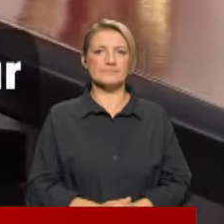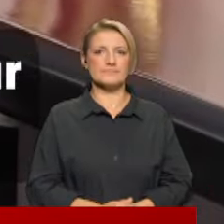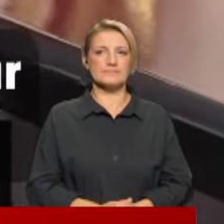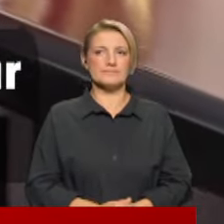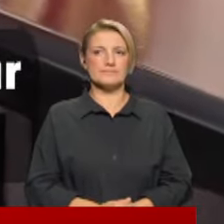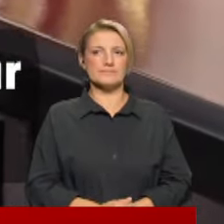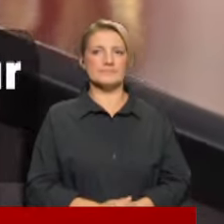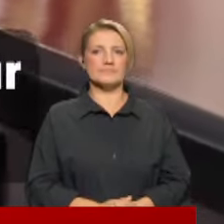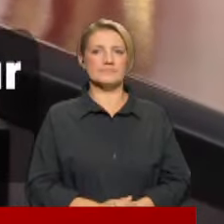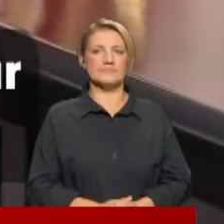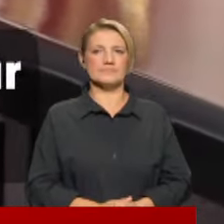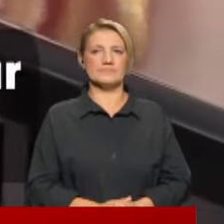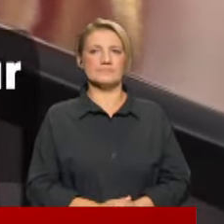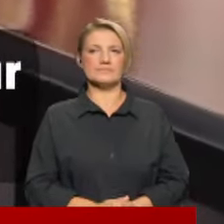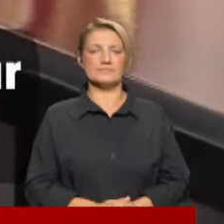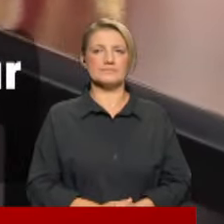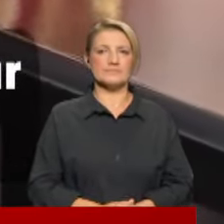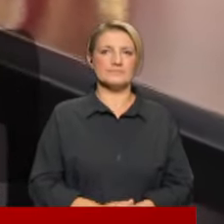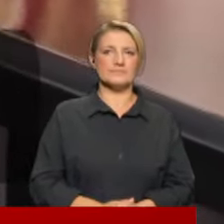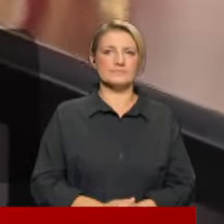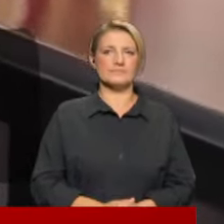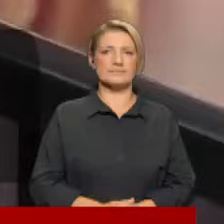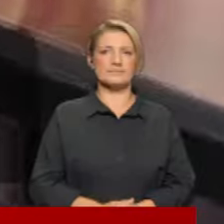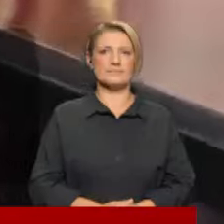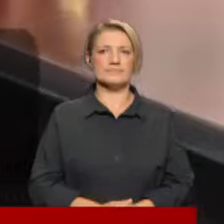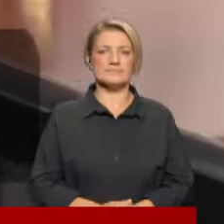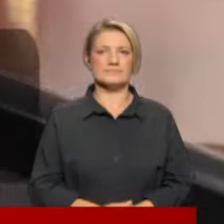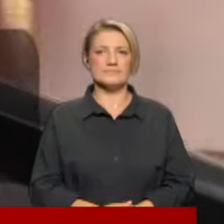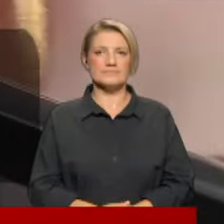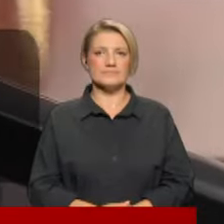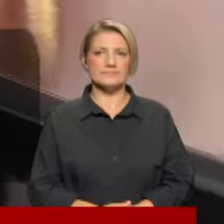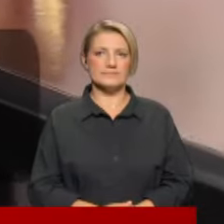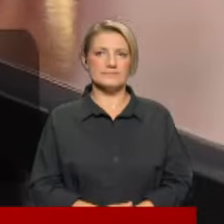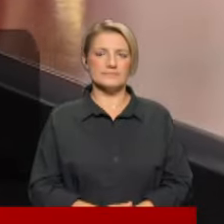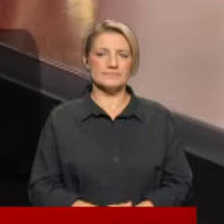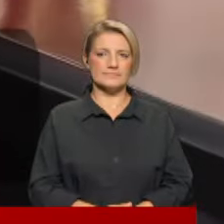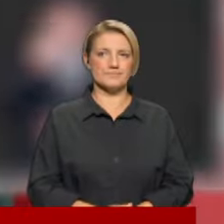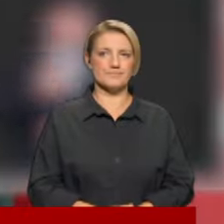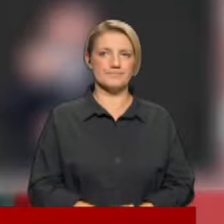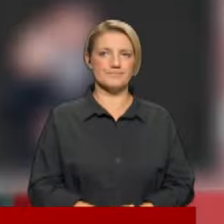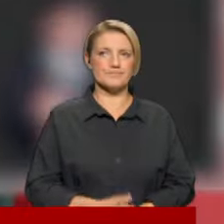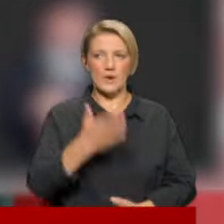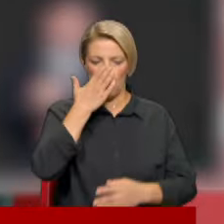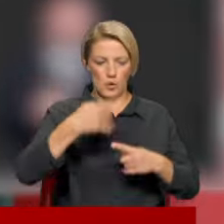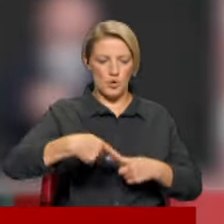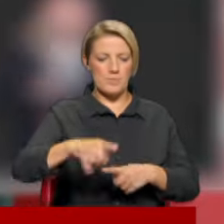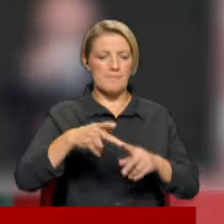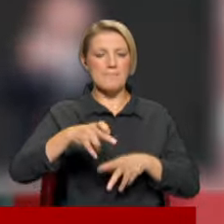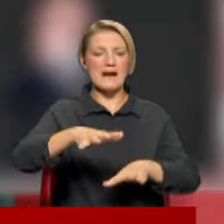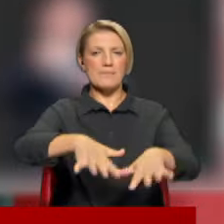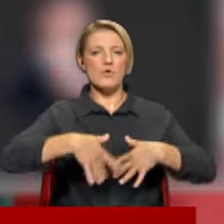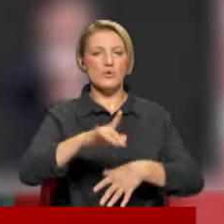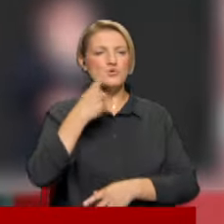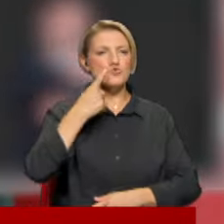için. Ama iktidar erken seçim yapma yetkisi elinde kaçıyor. Bu talebi iktidara doğru yönetmek lazım. Önümüzde parlamentoda